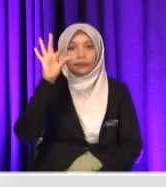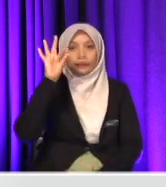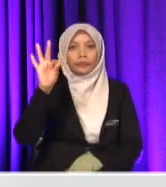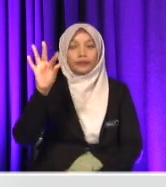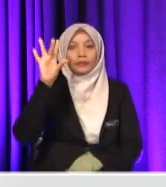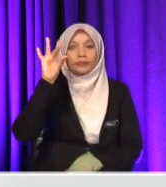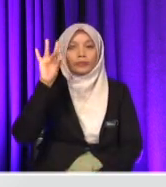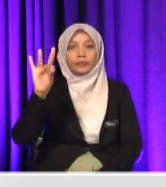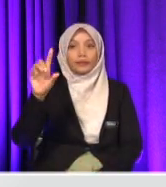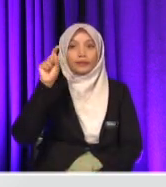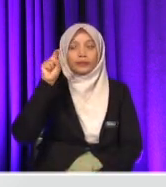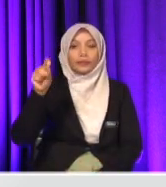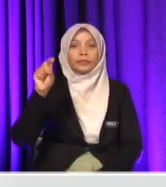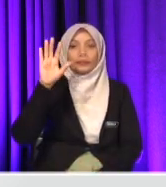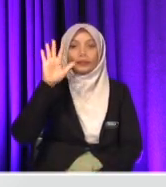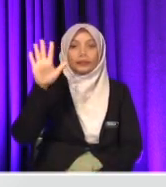98.5 sudut negatif